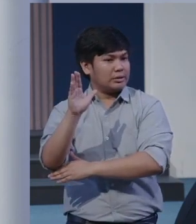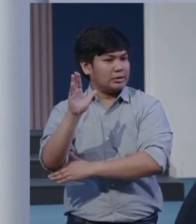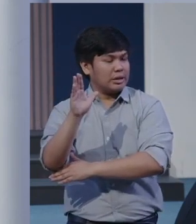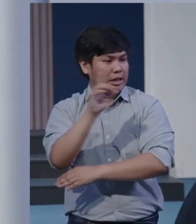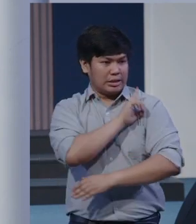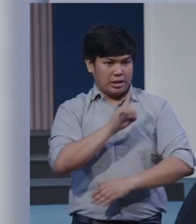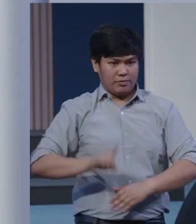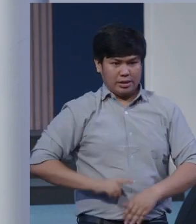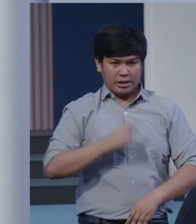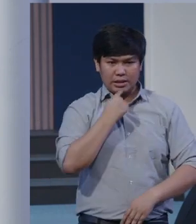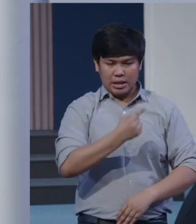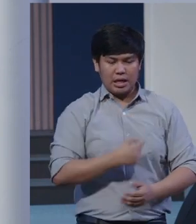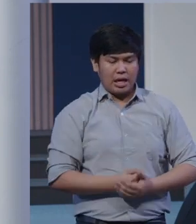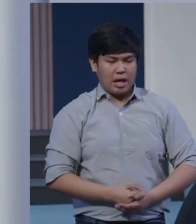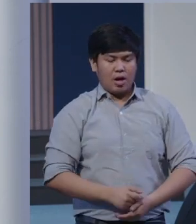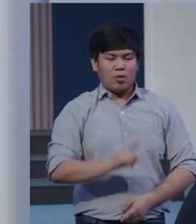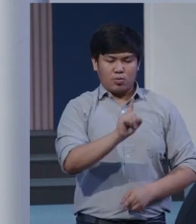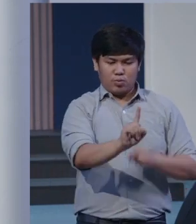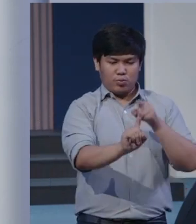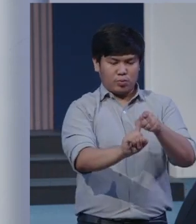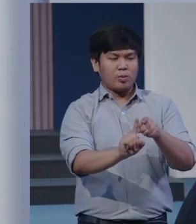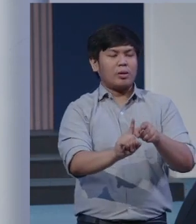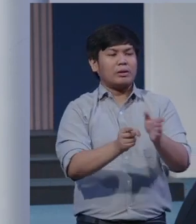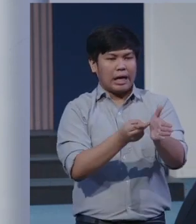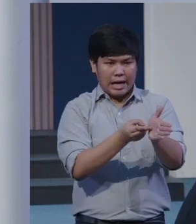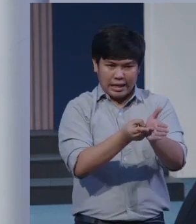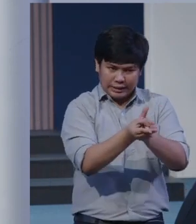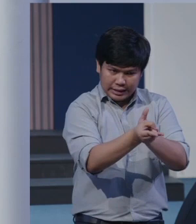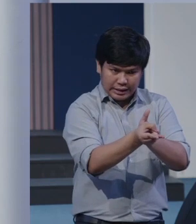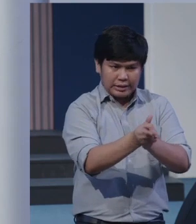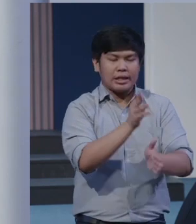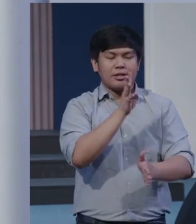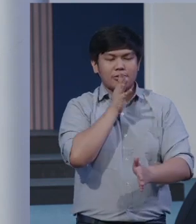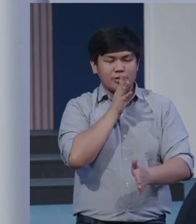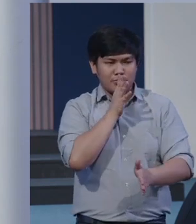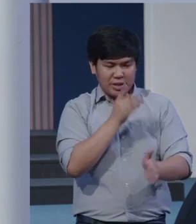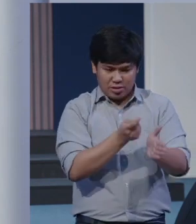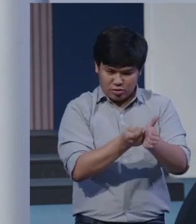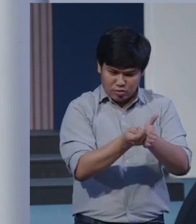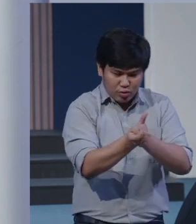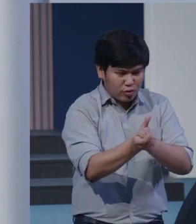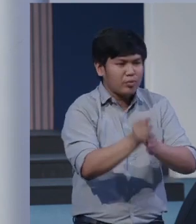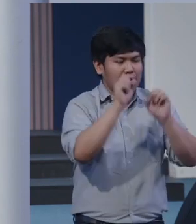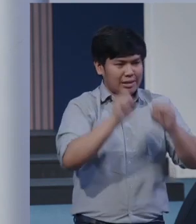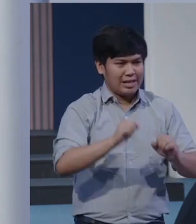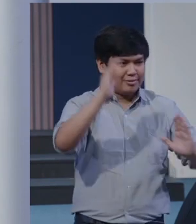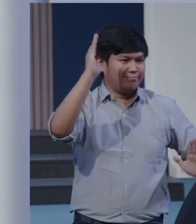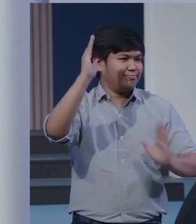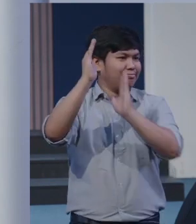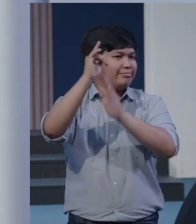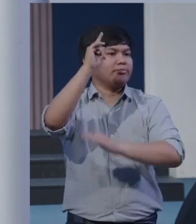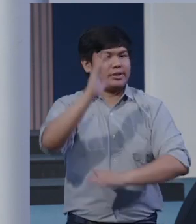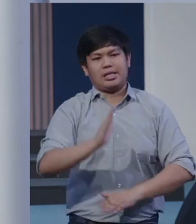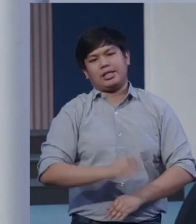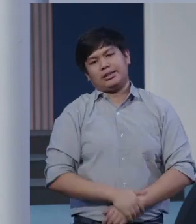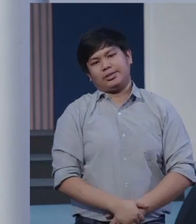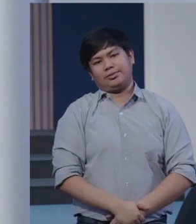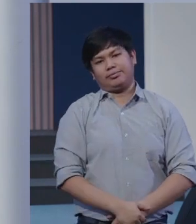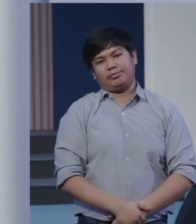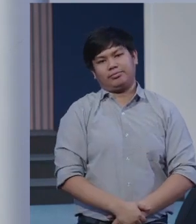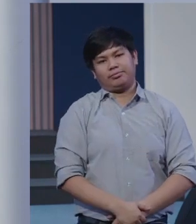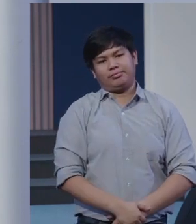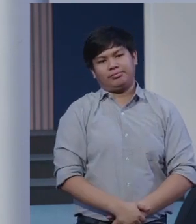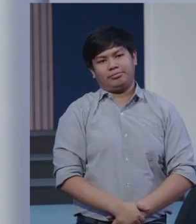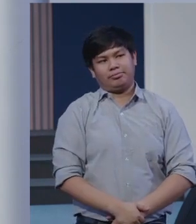blameless and does what is right and speaks truth in his heart verse 2